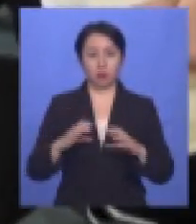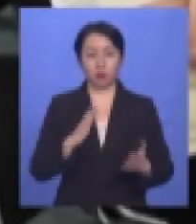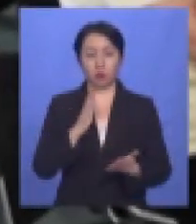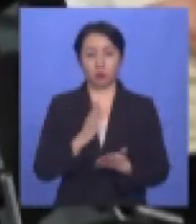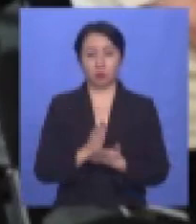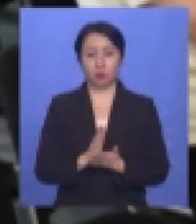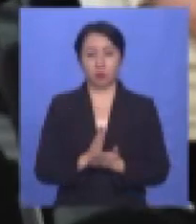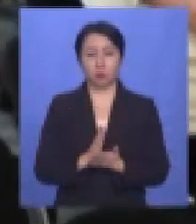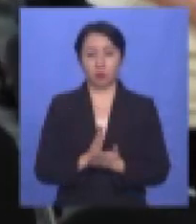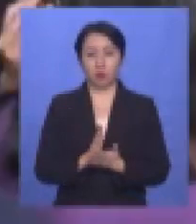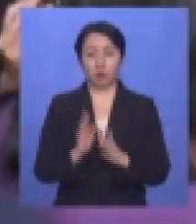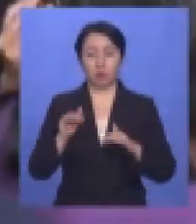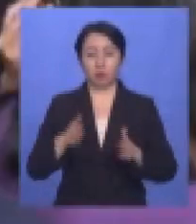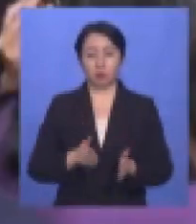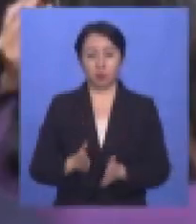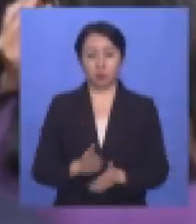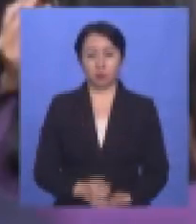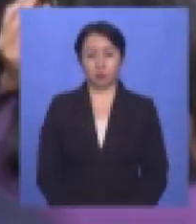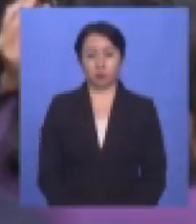транскапитал по имеющимся морским путям